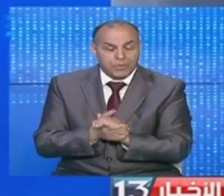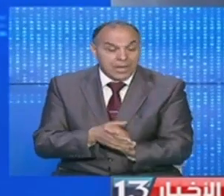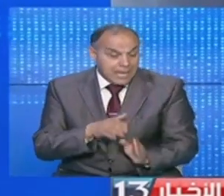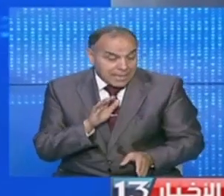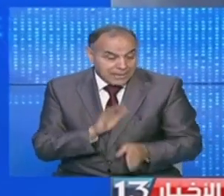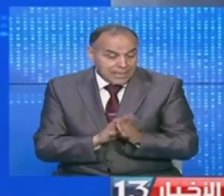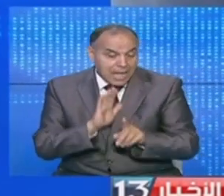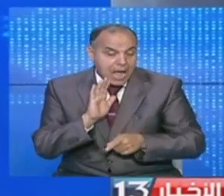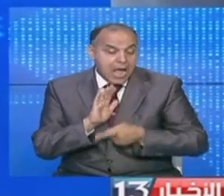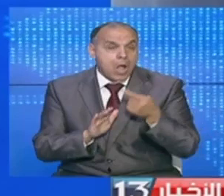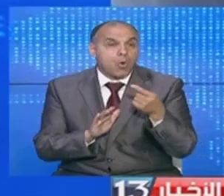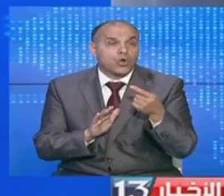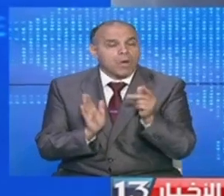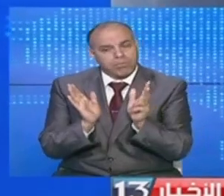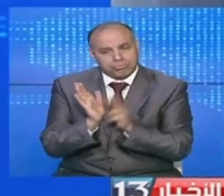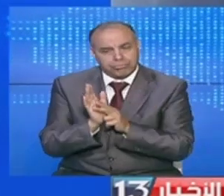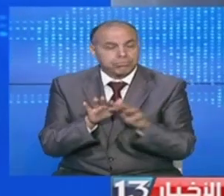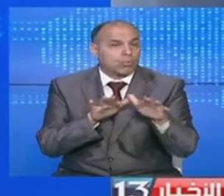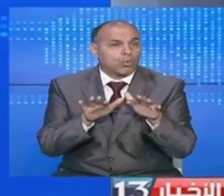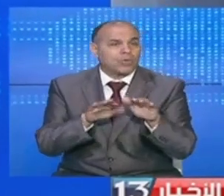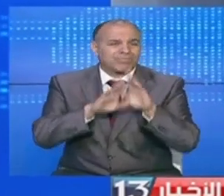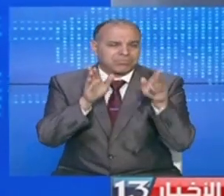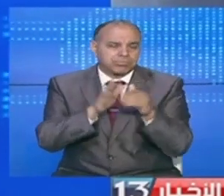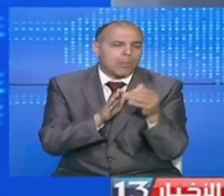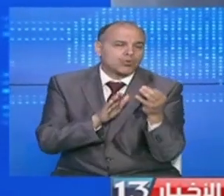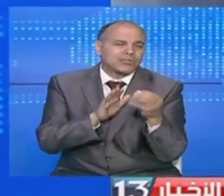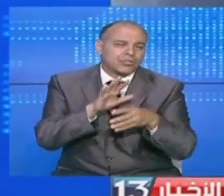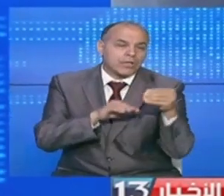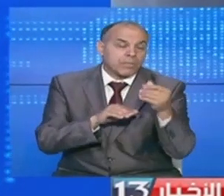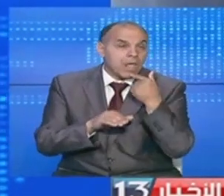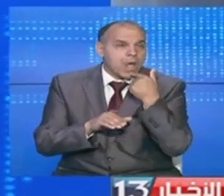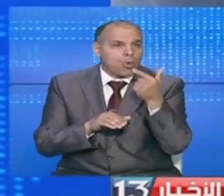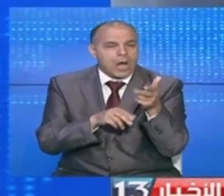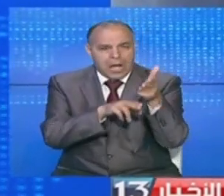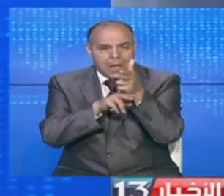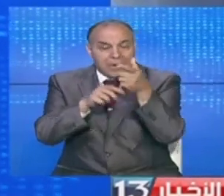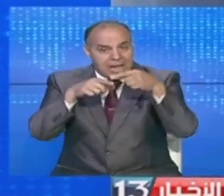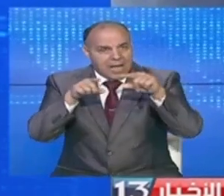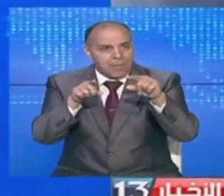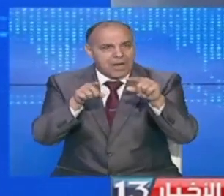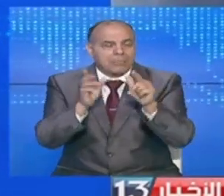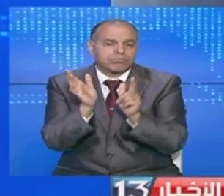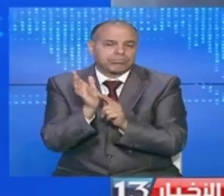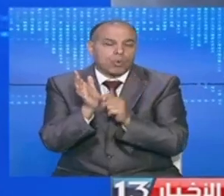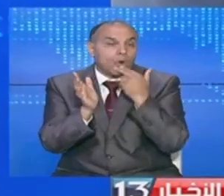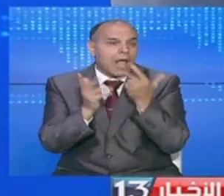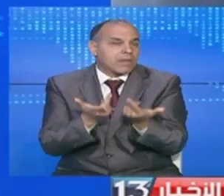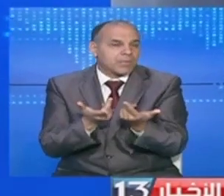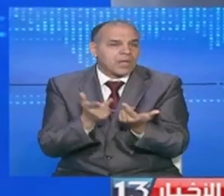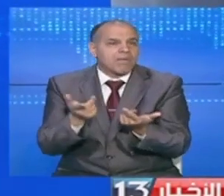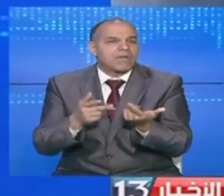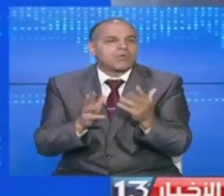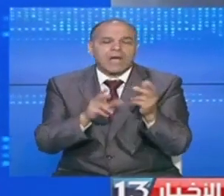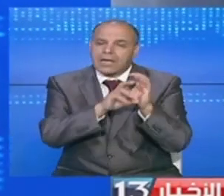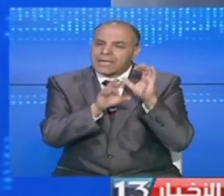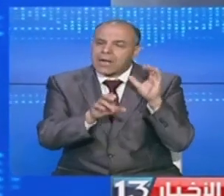انطلاق أول يوم في تطبيق إجراءات الحجر الصحي الموجه، رصدت كاميرا الأخبار مدى تطبيق هذه الإجراءات في